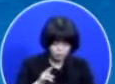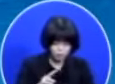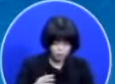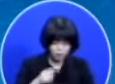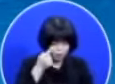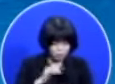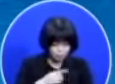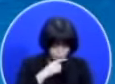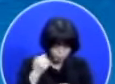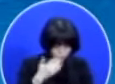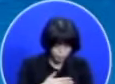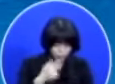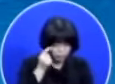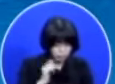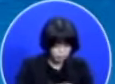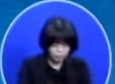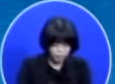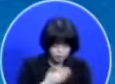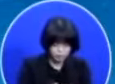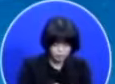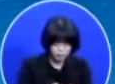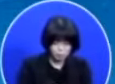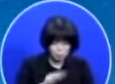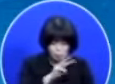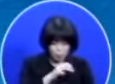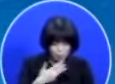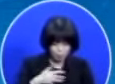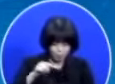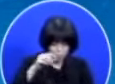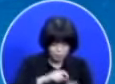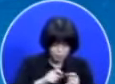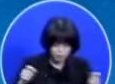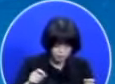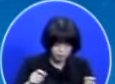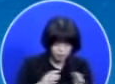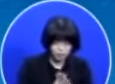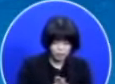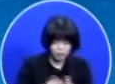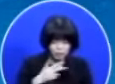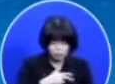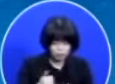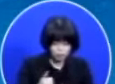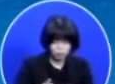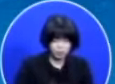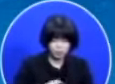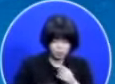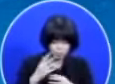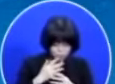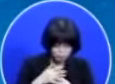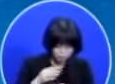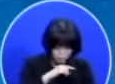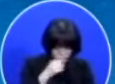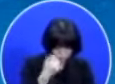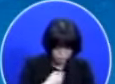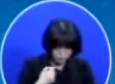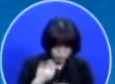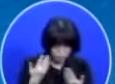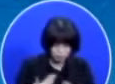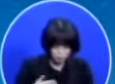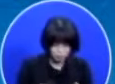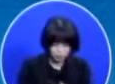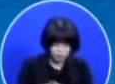금이 되게 주소서 3 8 싼 휴전선을 주님의 불 말과 불 병으로 지키 심을 믿습니다